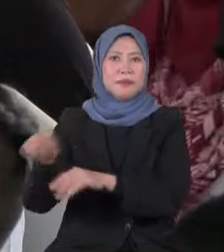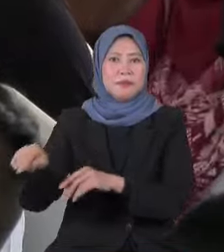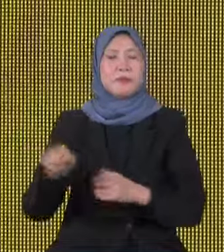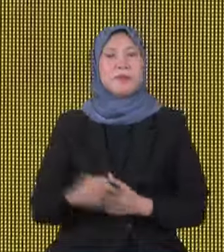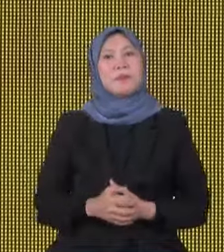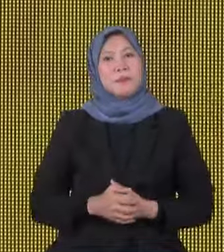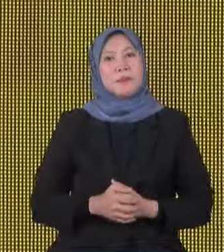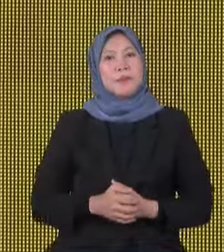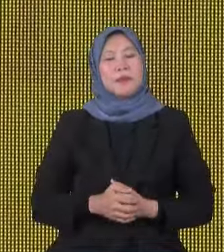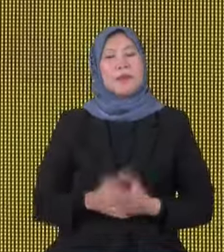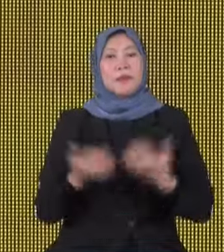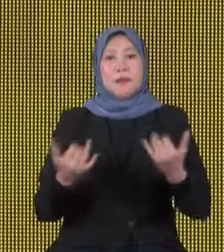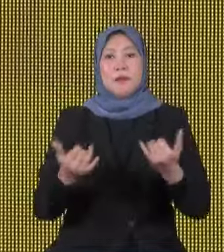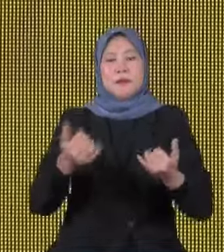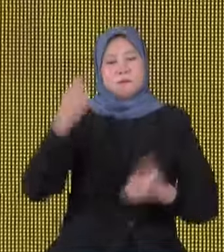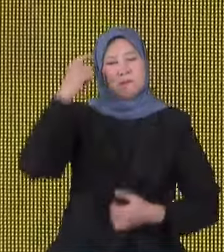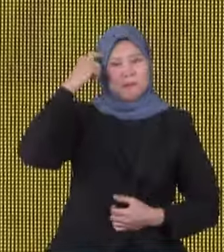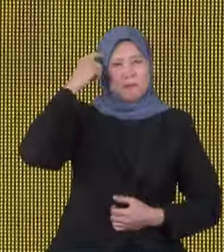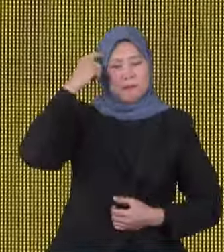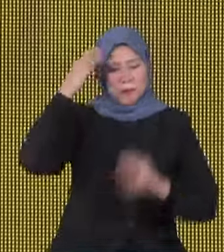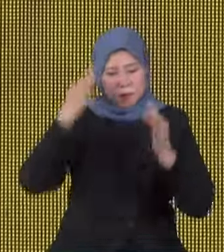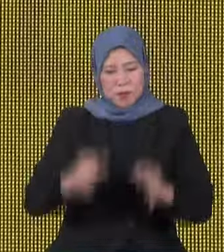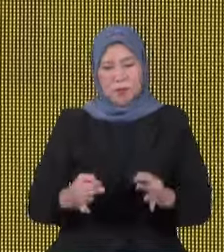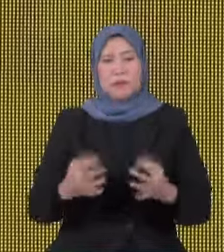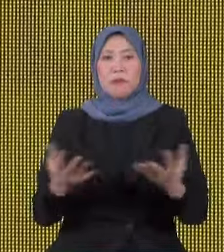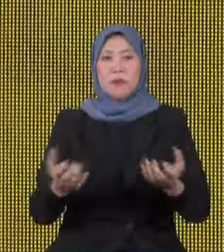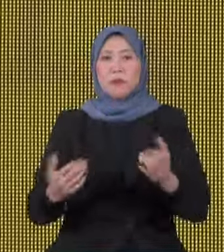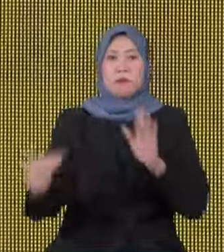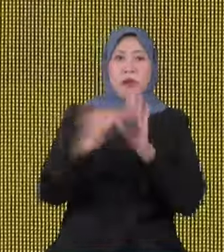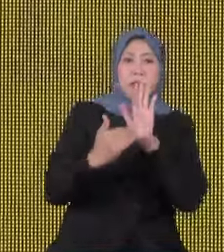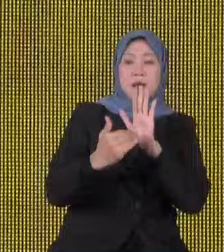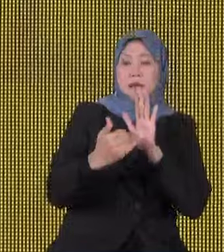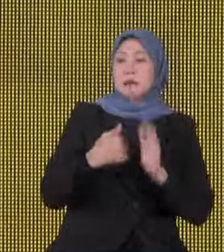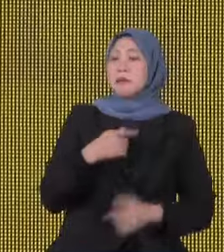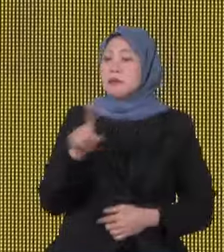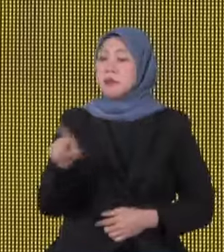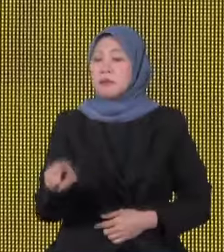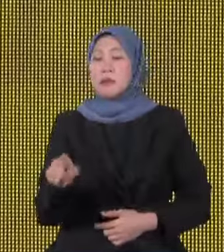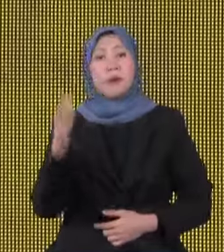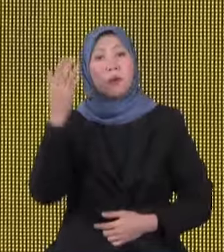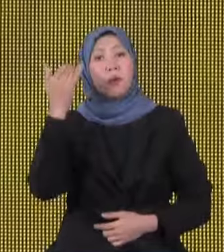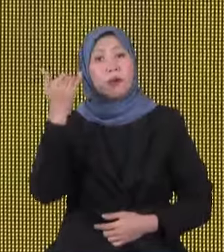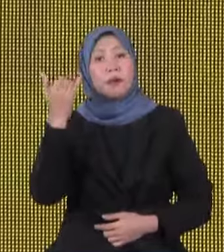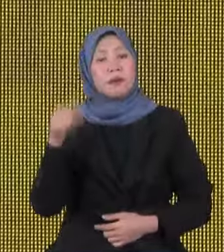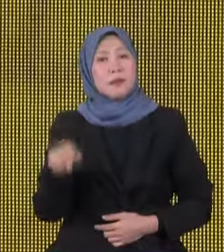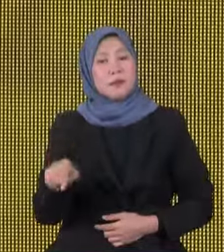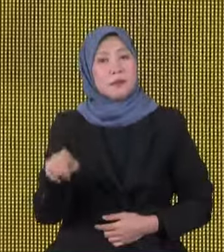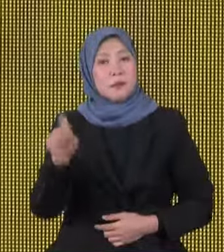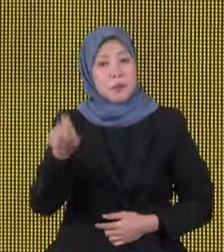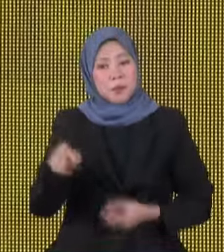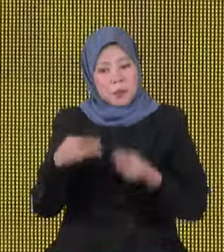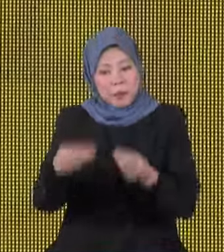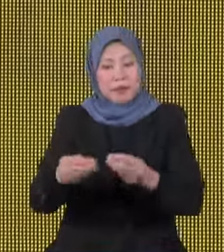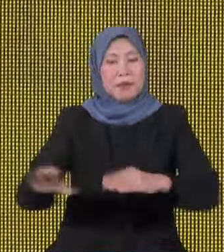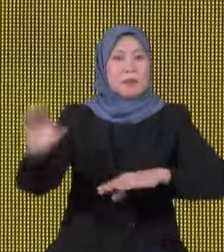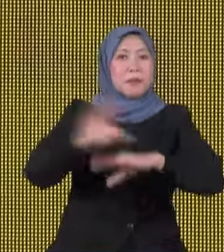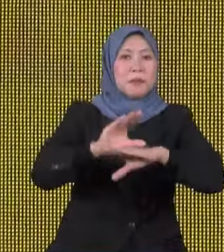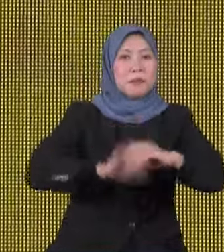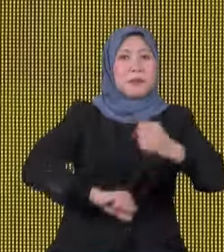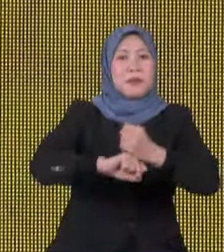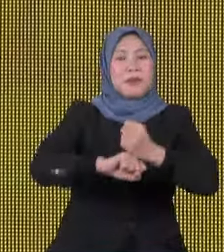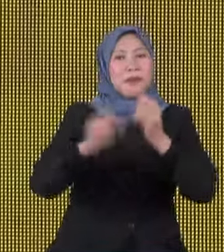itu kita ambil keputusan. Kalau orang yang nak bangkang, saya tanya, mengapa kita harus beri subsidi